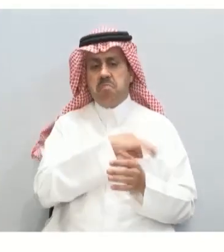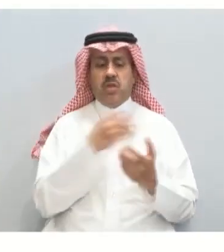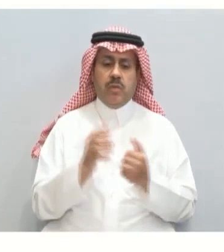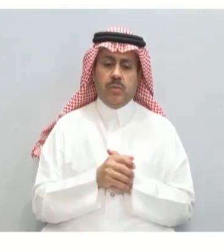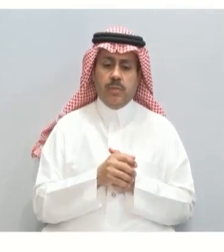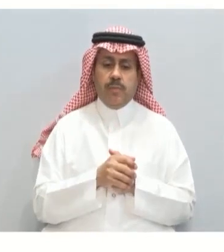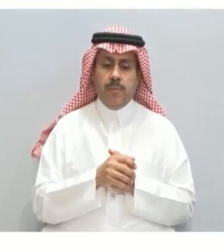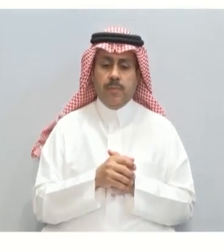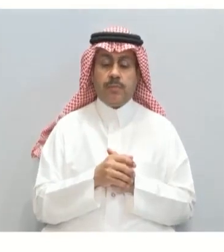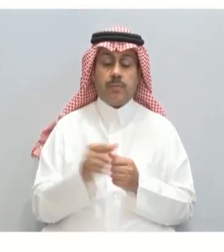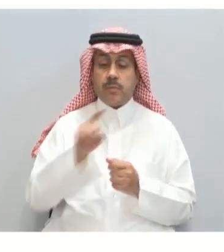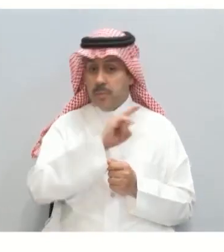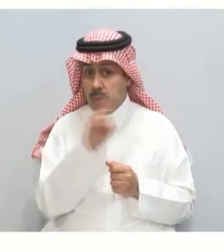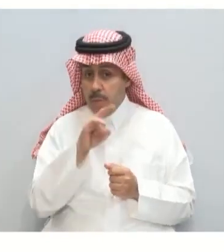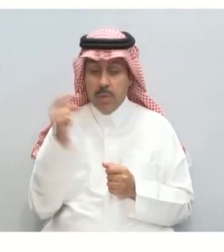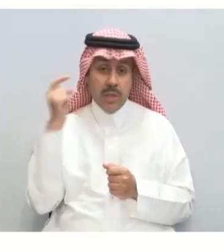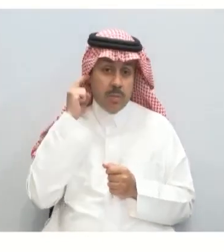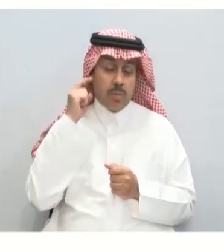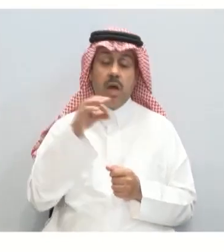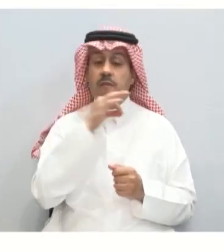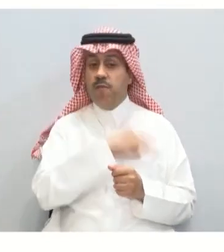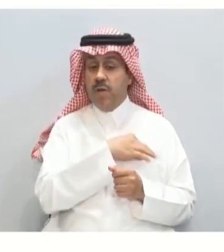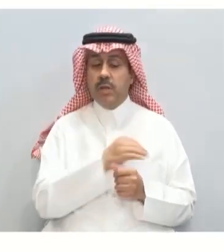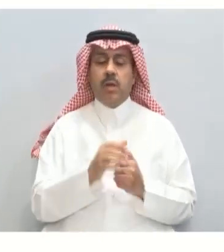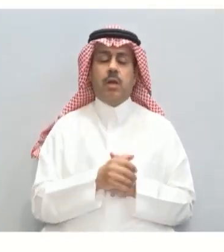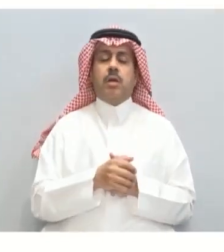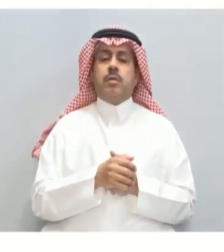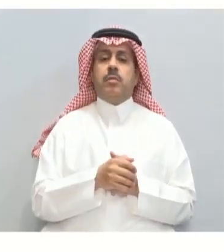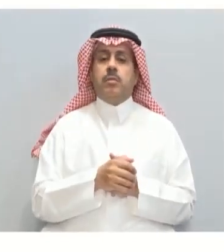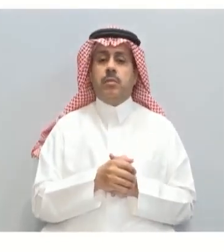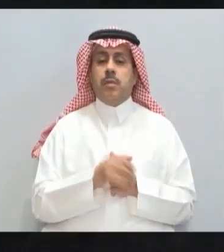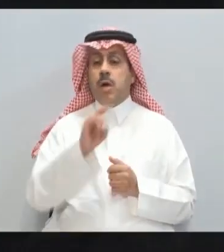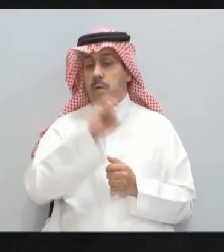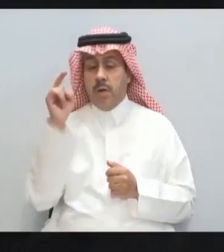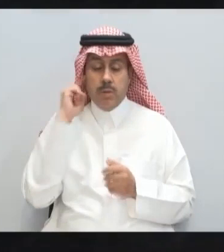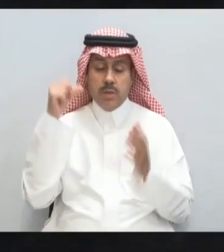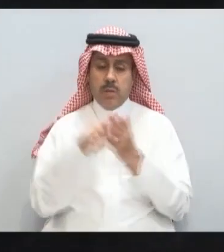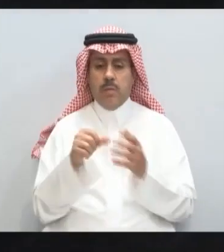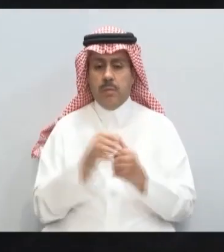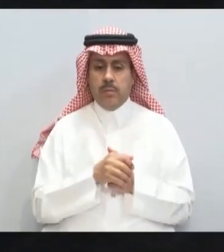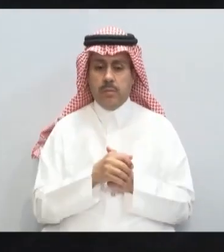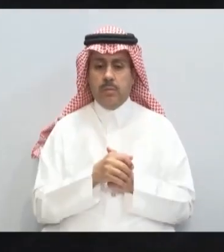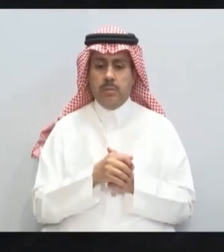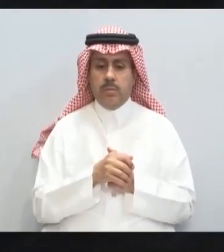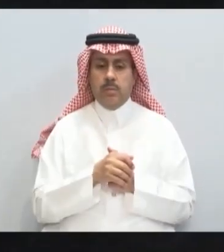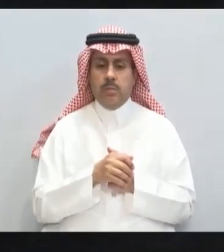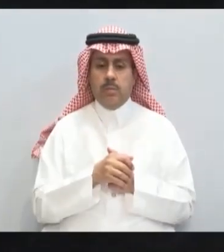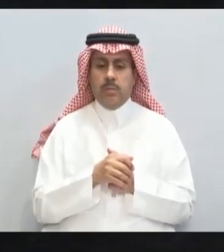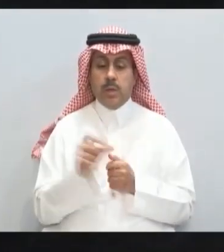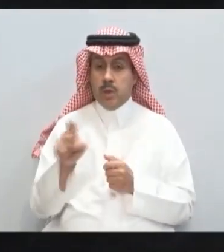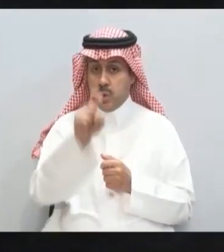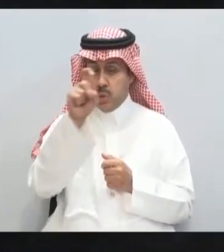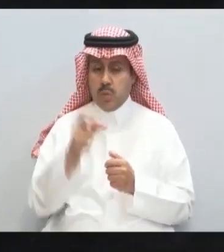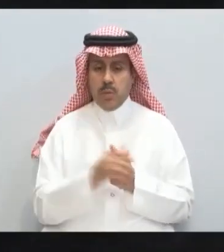سليمه لكنهم لم ينتفعوا بما سمعوه لذلك نفى عنهم السمع ناتي بعد هذا الى